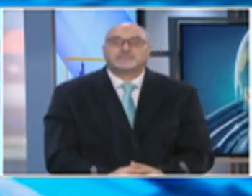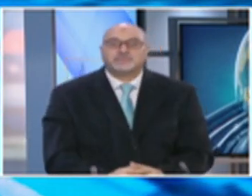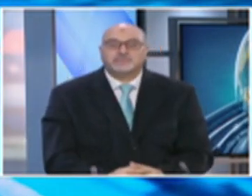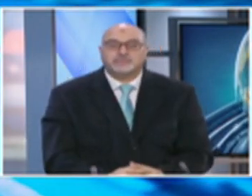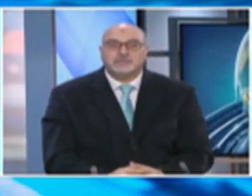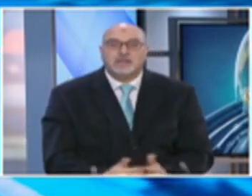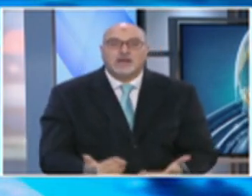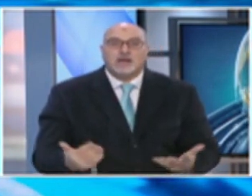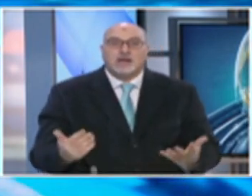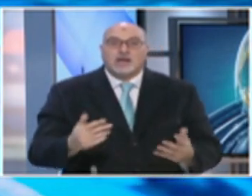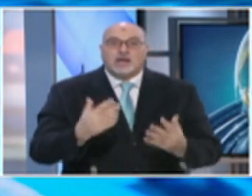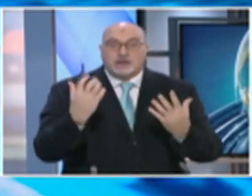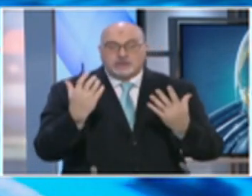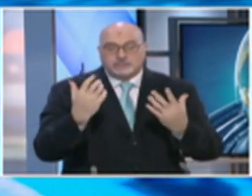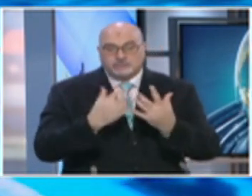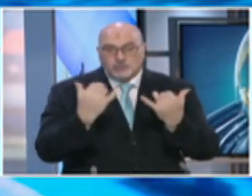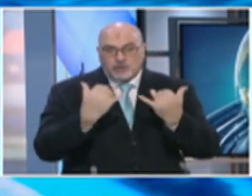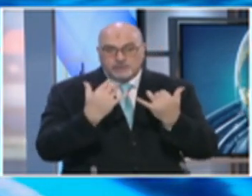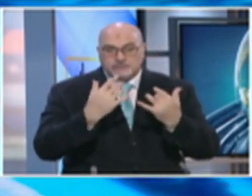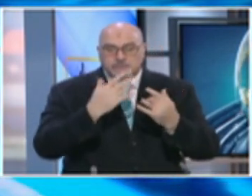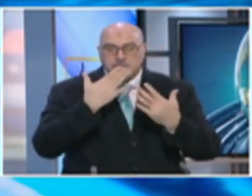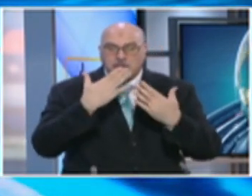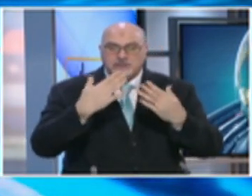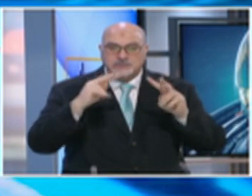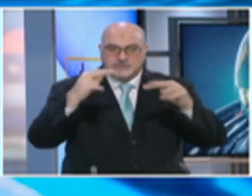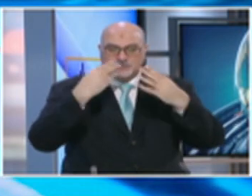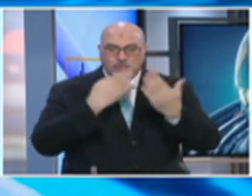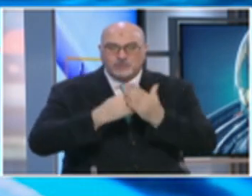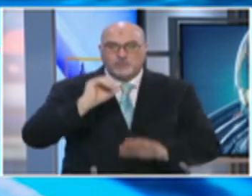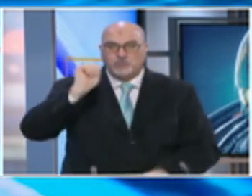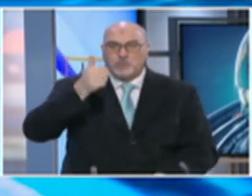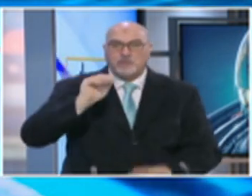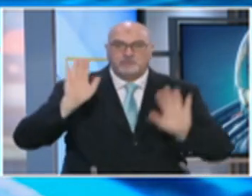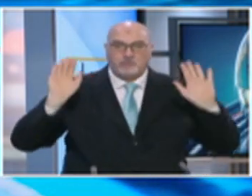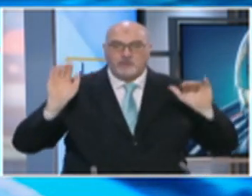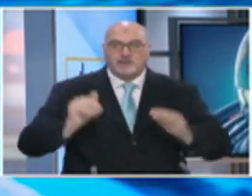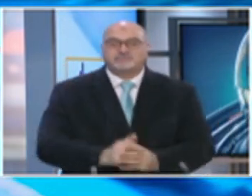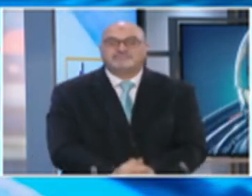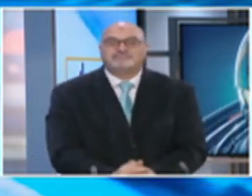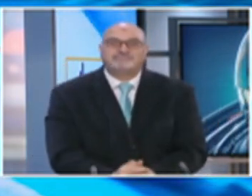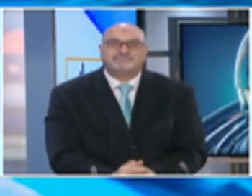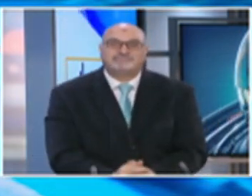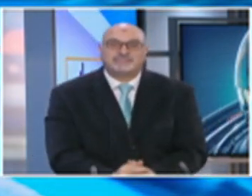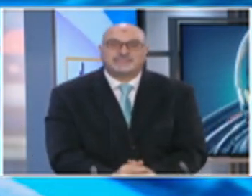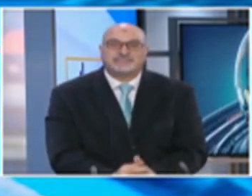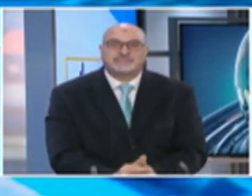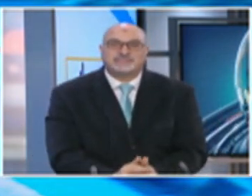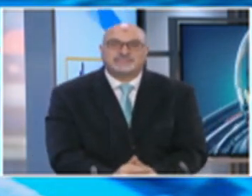وبهذه الجوله السياحيه ناتي الى ختام النشره، قدمناها لكم من تلفزيون الجزائر، في امان الله.